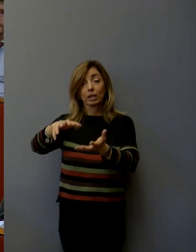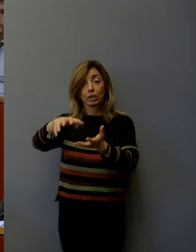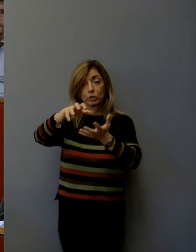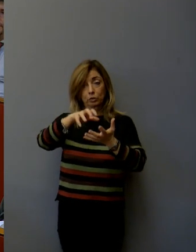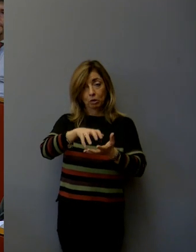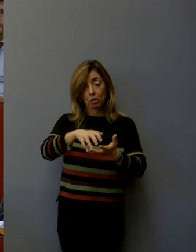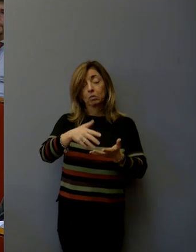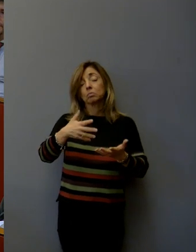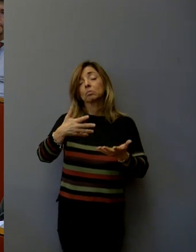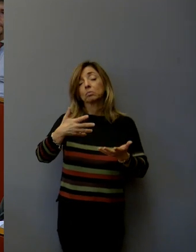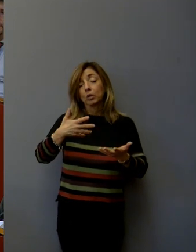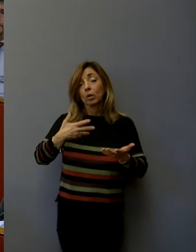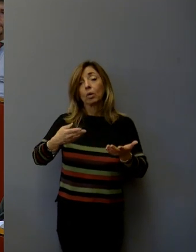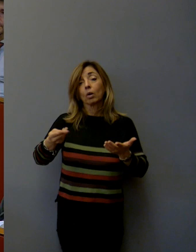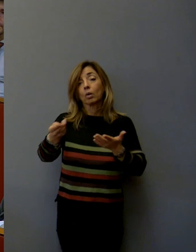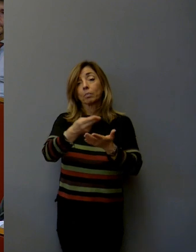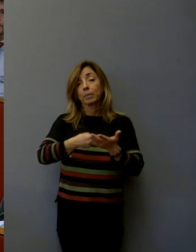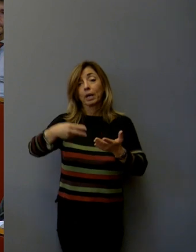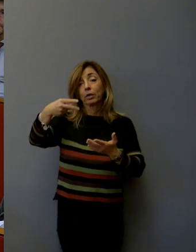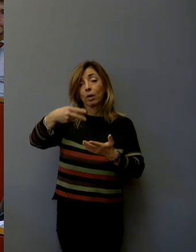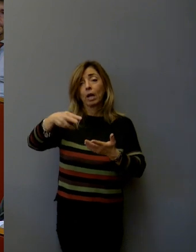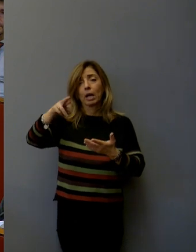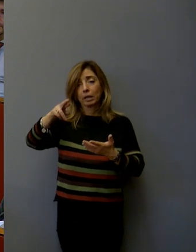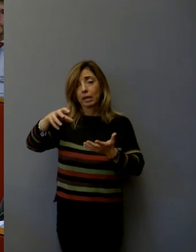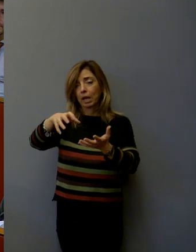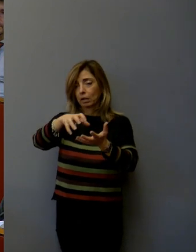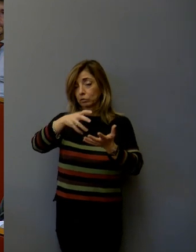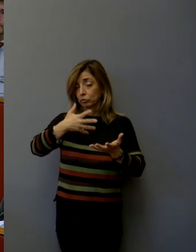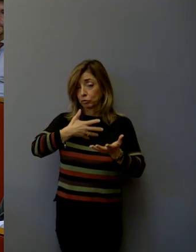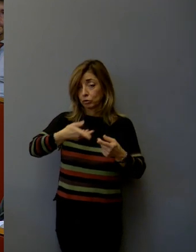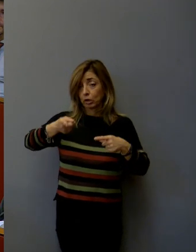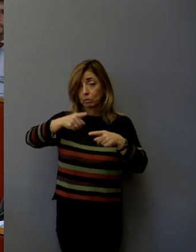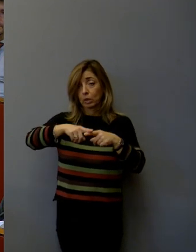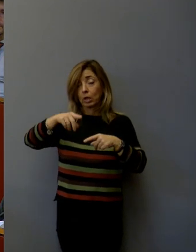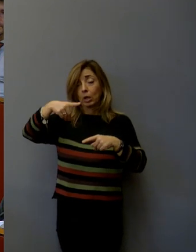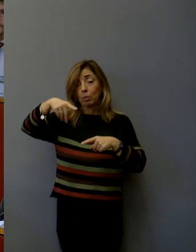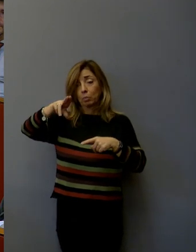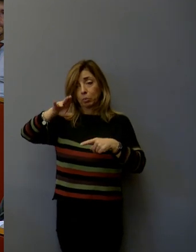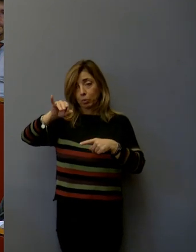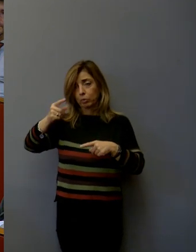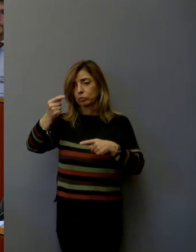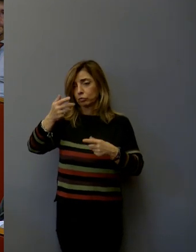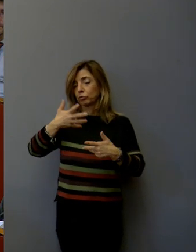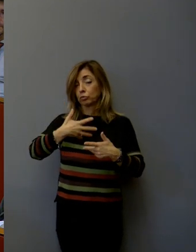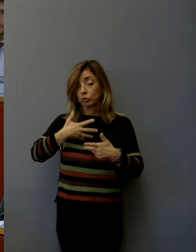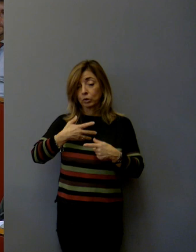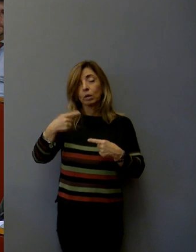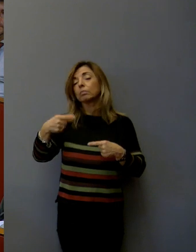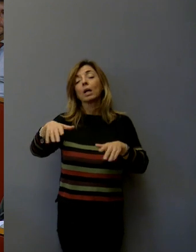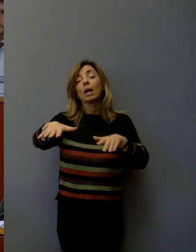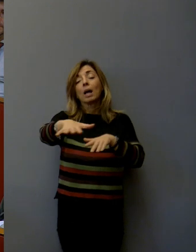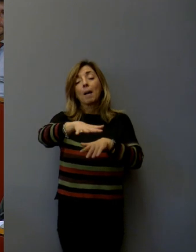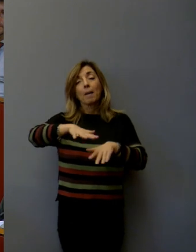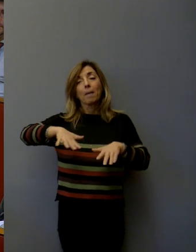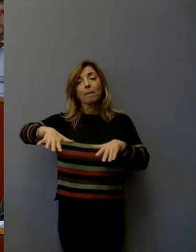quel pui con tutti questi soldi che arriveranno per liberare questo pezzo di quartiere molto vissuto segnalo solo